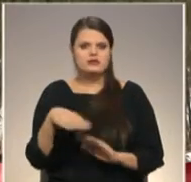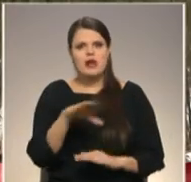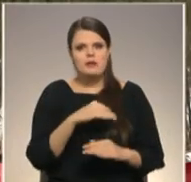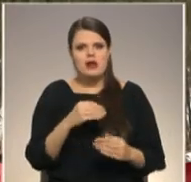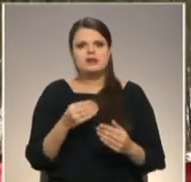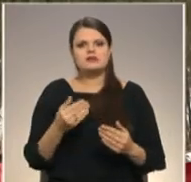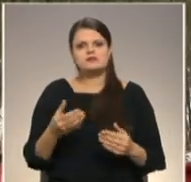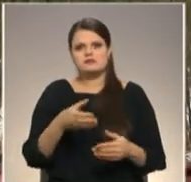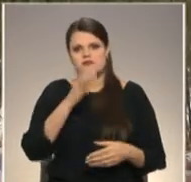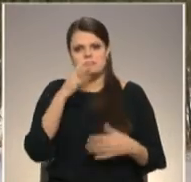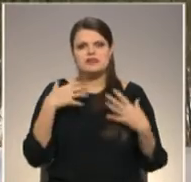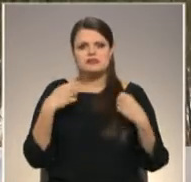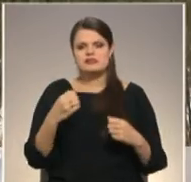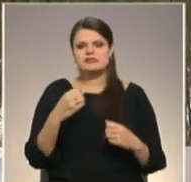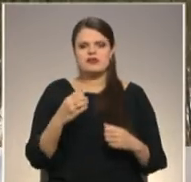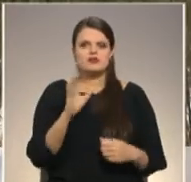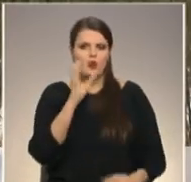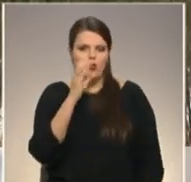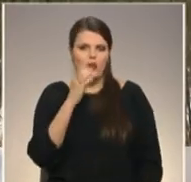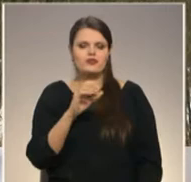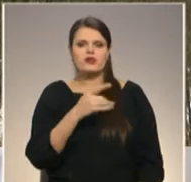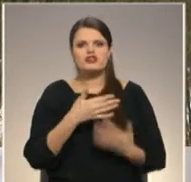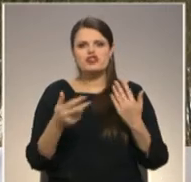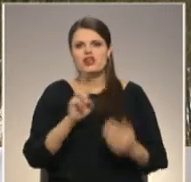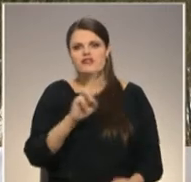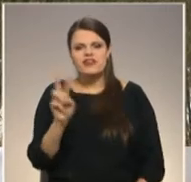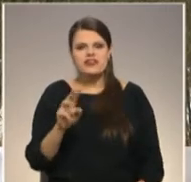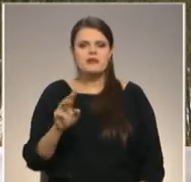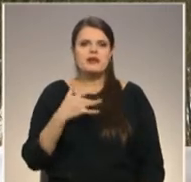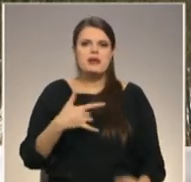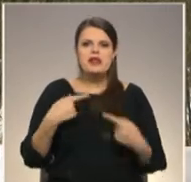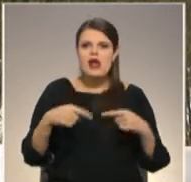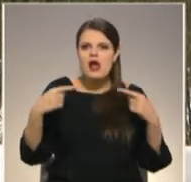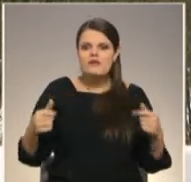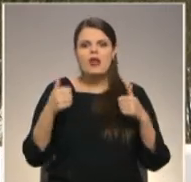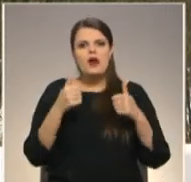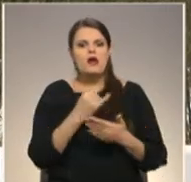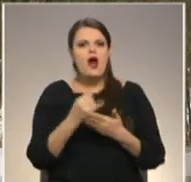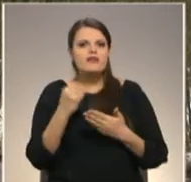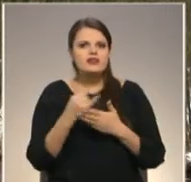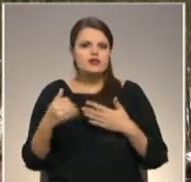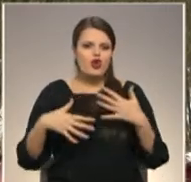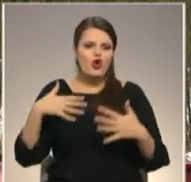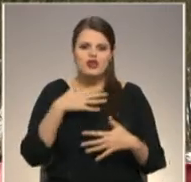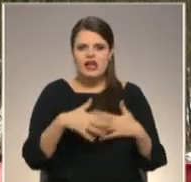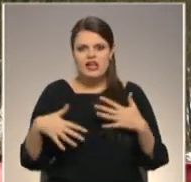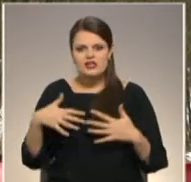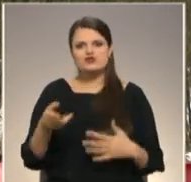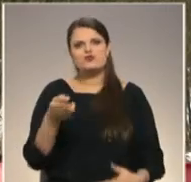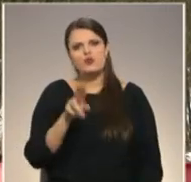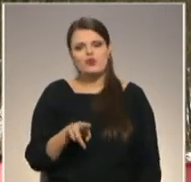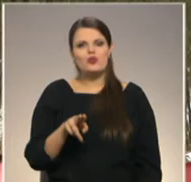dzīvu ūdeni, kas ir pilns ar vitamīniem, minerālu vielām, vēl dažādām labām lietām, kas attīra organismu. Ja?